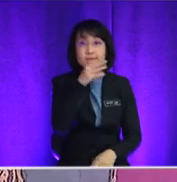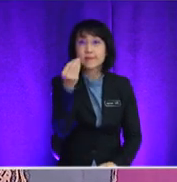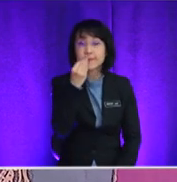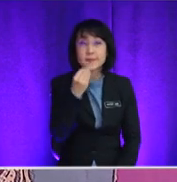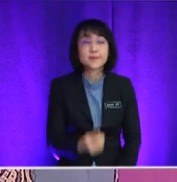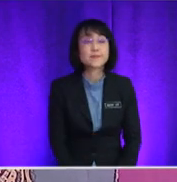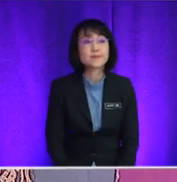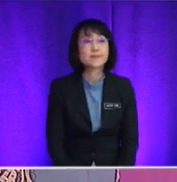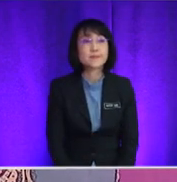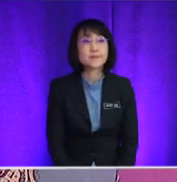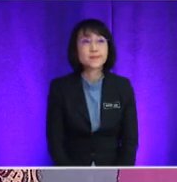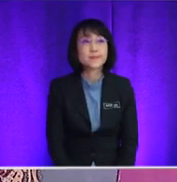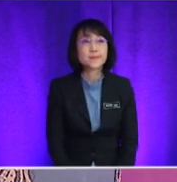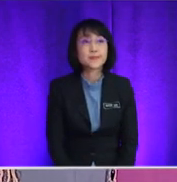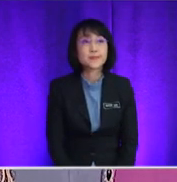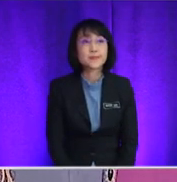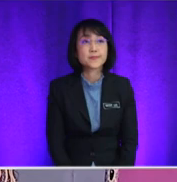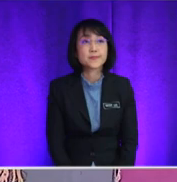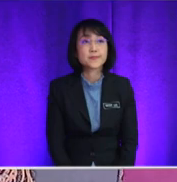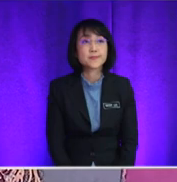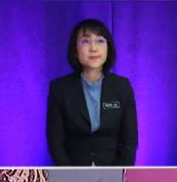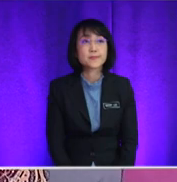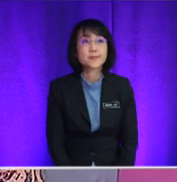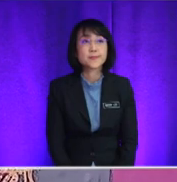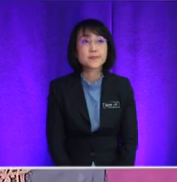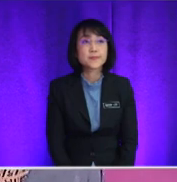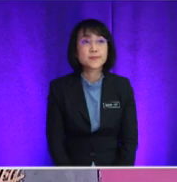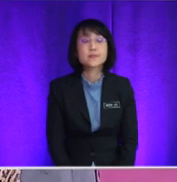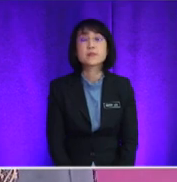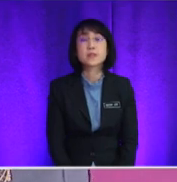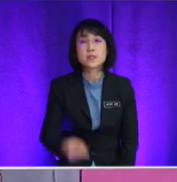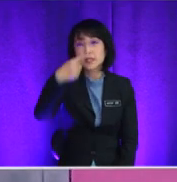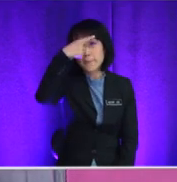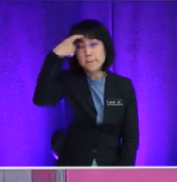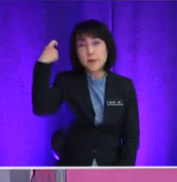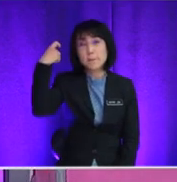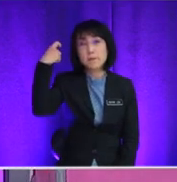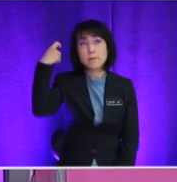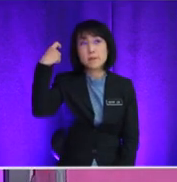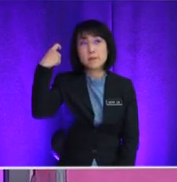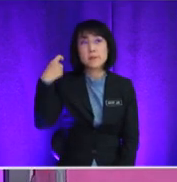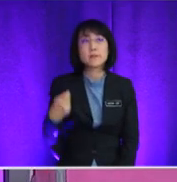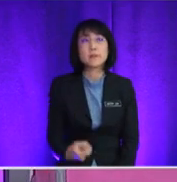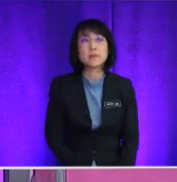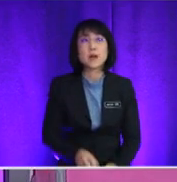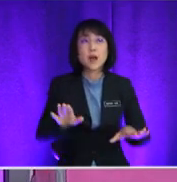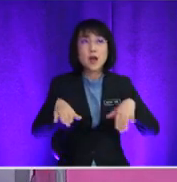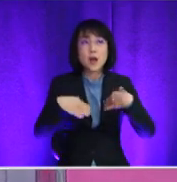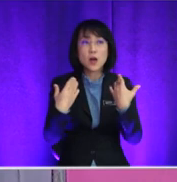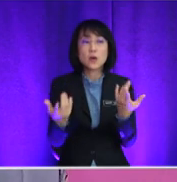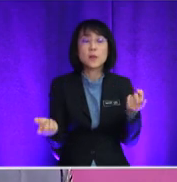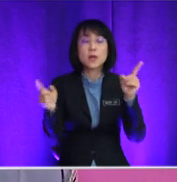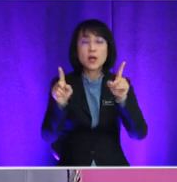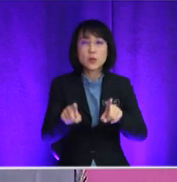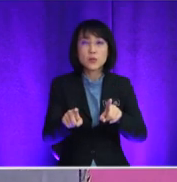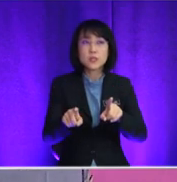tadi jenis jenis pencemaran sekarang ialah muncul macam mana boleh berlakunya pencemaran ini